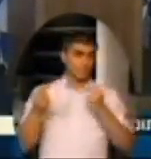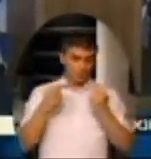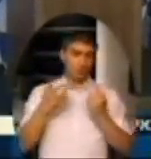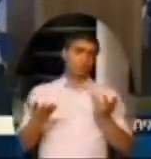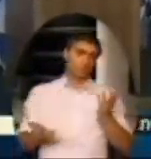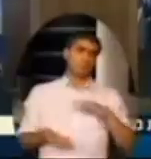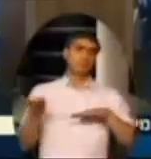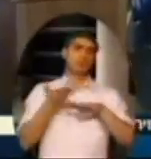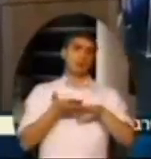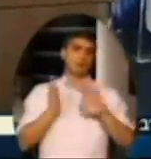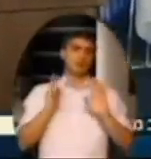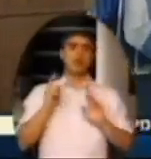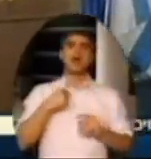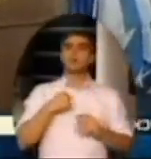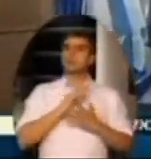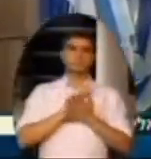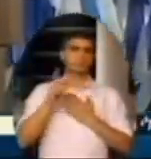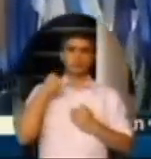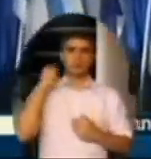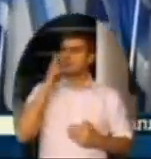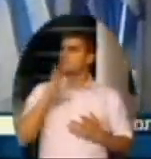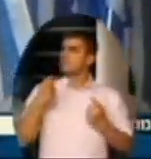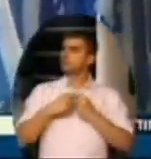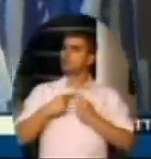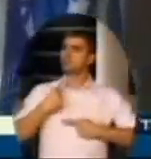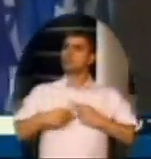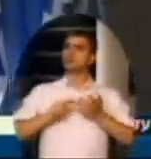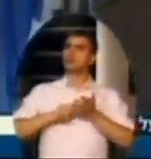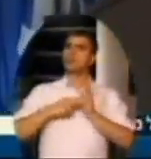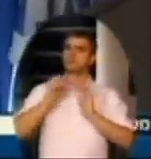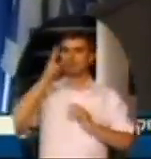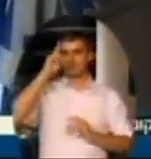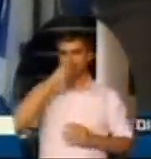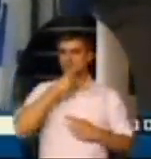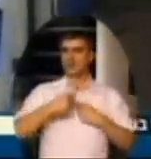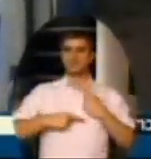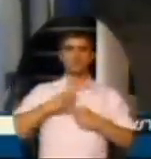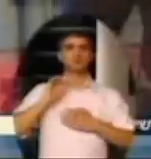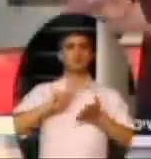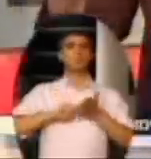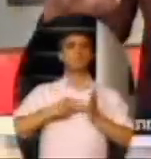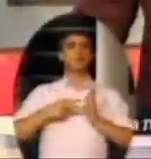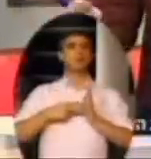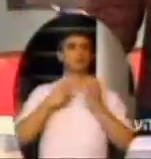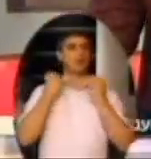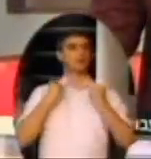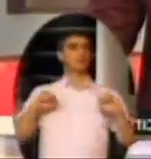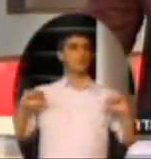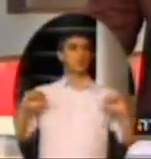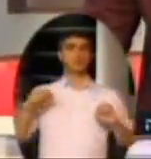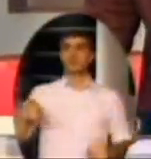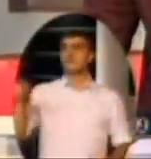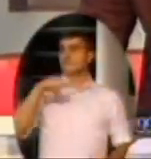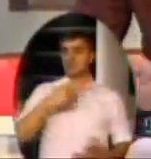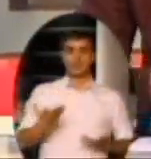ייעלה כן אני אני פשוט לא מבין ומה באשר למורשת הפוליטית של הליכוד שהיא מורשת של פוליטיקה דמוקרטית